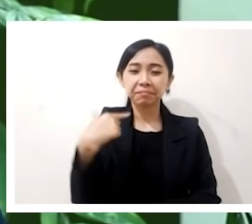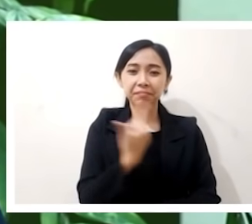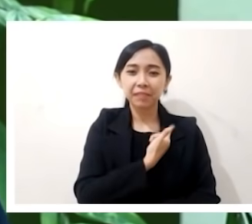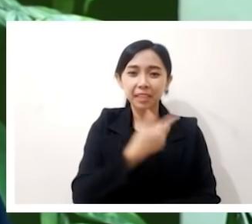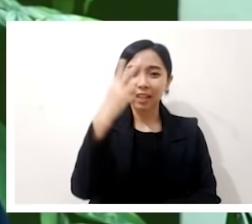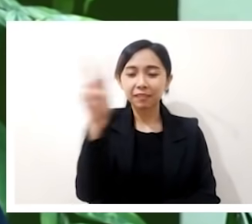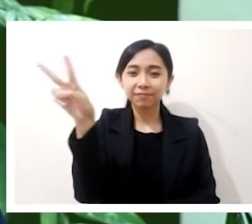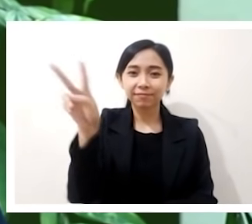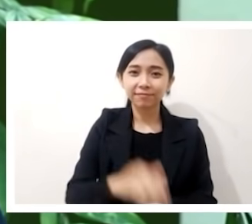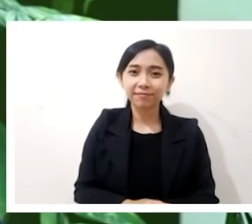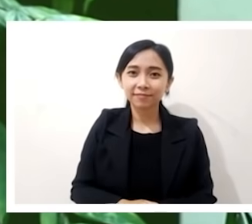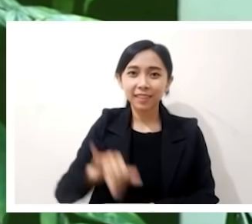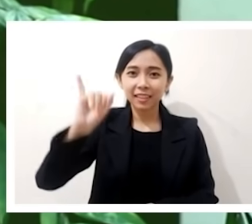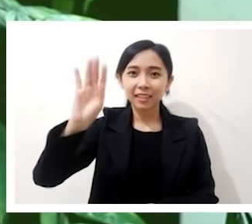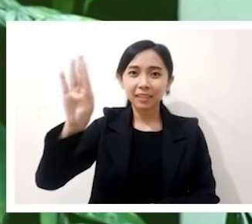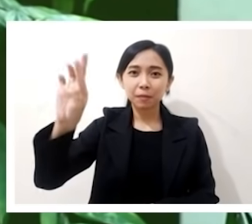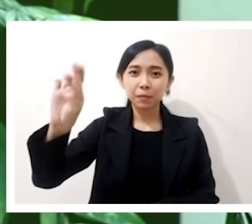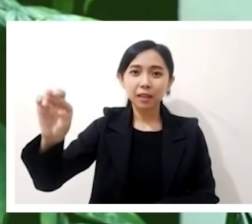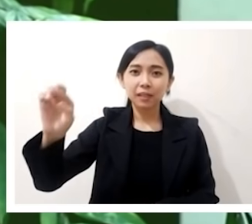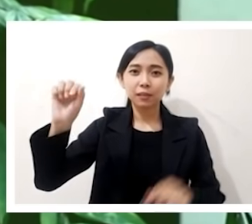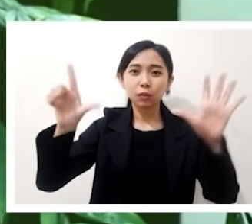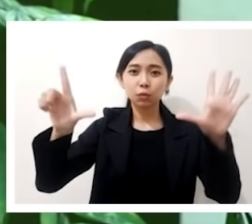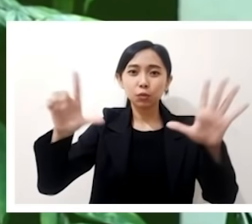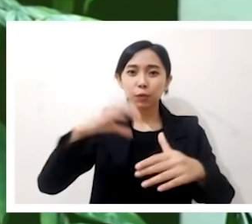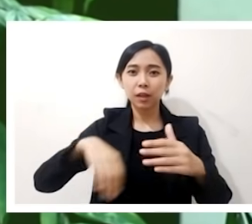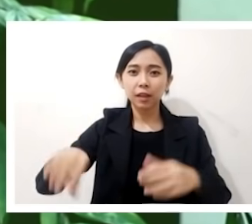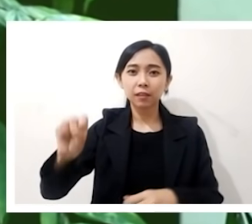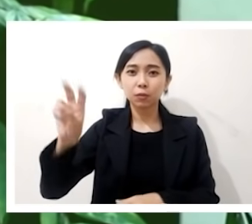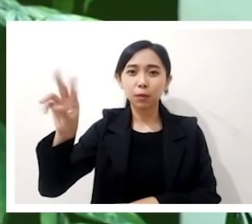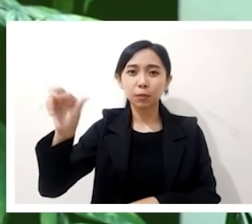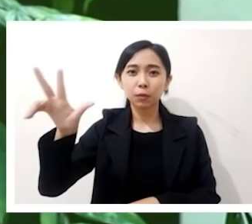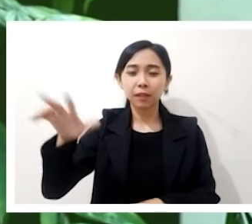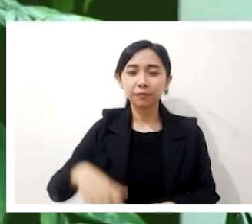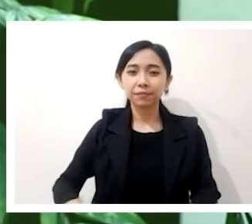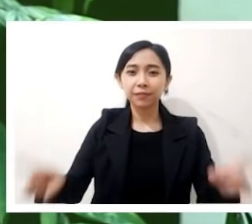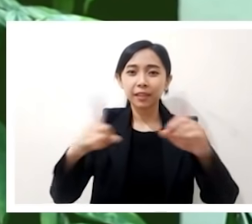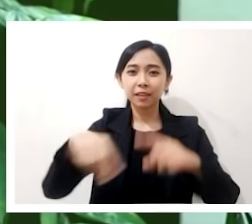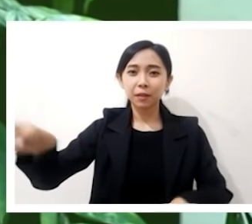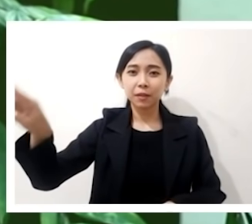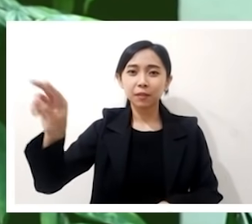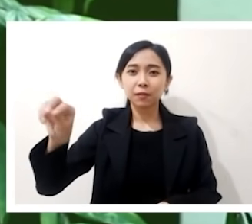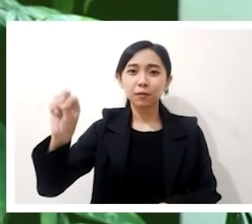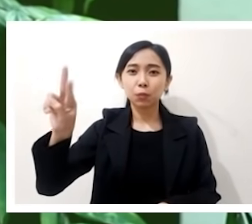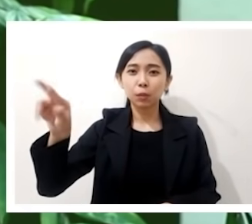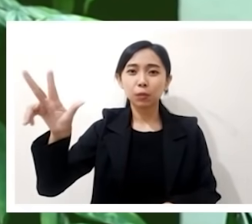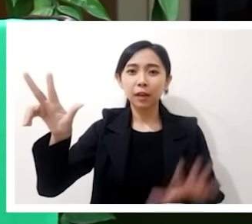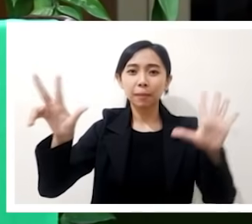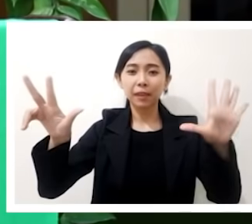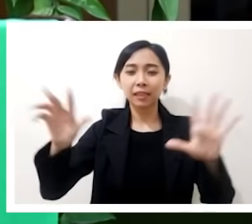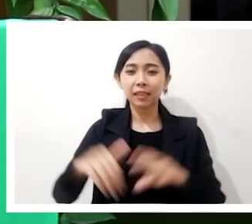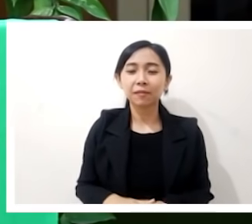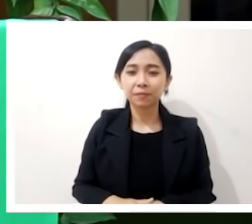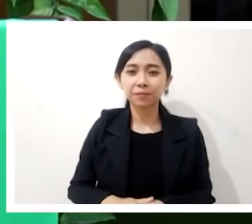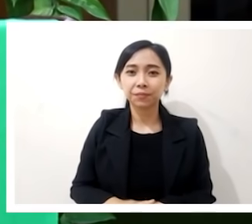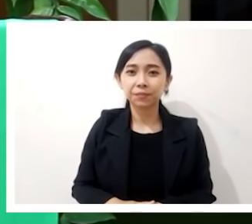tadi, Ibrani 7 ayat 23 hingga ayat yang ke-28.